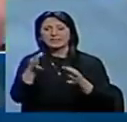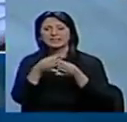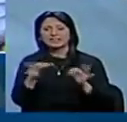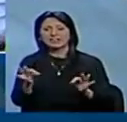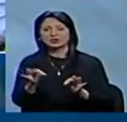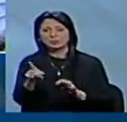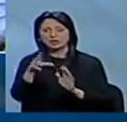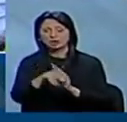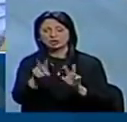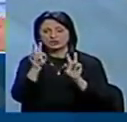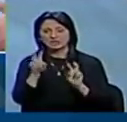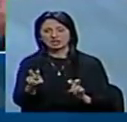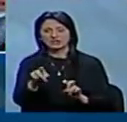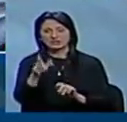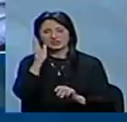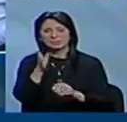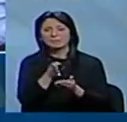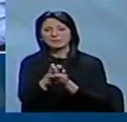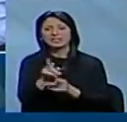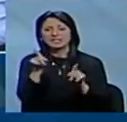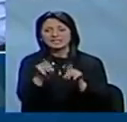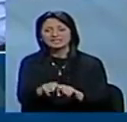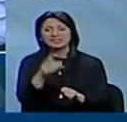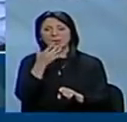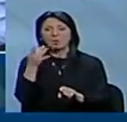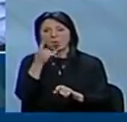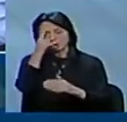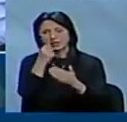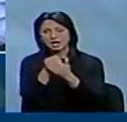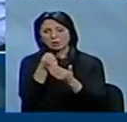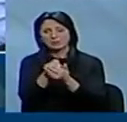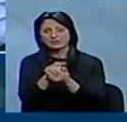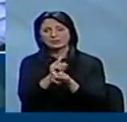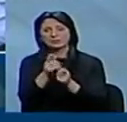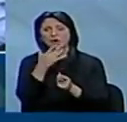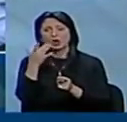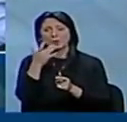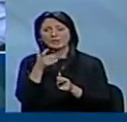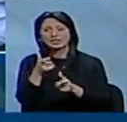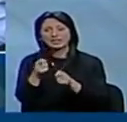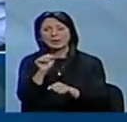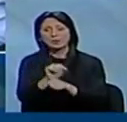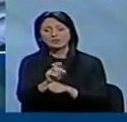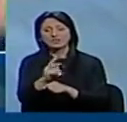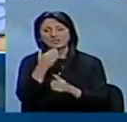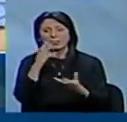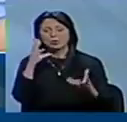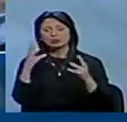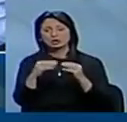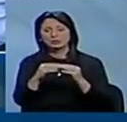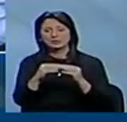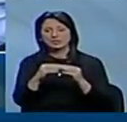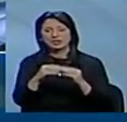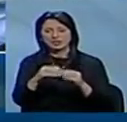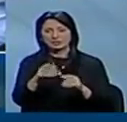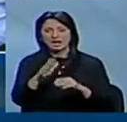თავისუფლებისკენ, რაც მათ შორის ნიშნავს იმას, რომ ეს იქნება მიმართული ისეთი პოლიტიკის ლობირებისკენ და პირიქით ისეთი პოლიტიკის დაბლოკვისკენ, რომლებიც საბოლოო ჯამში ხელში, ანუ